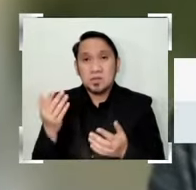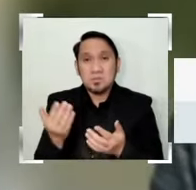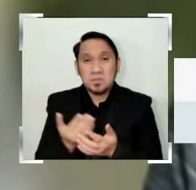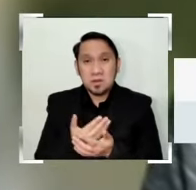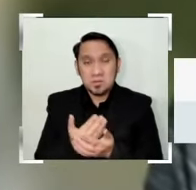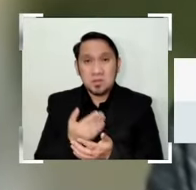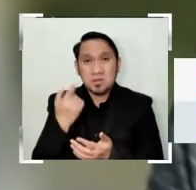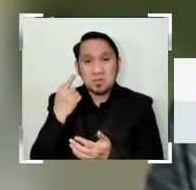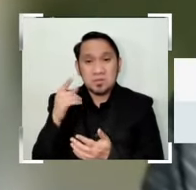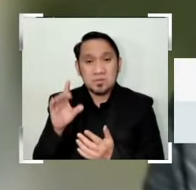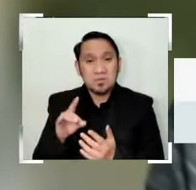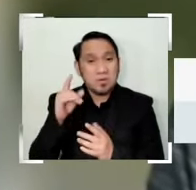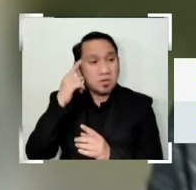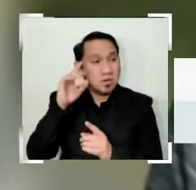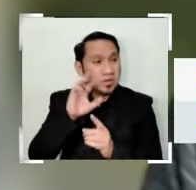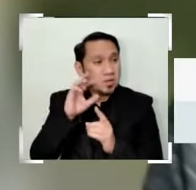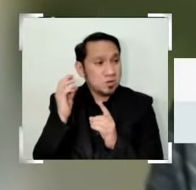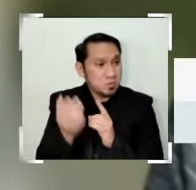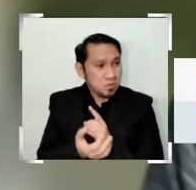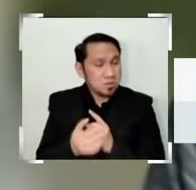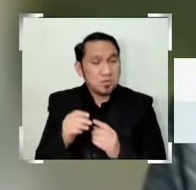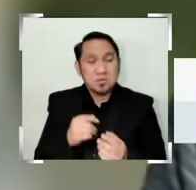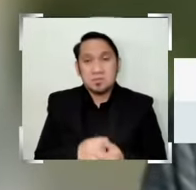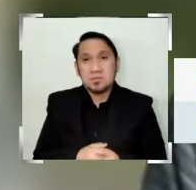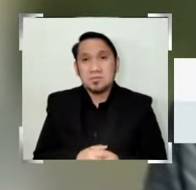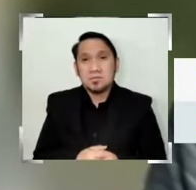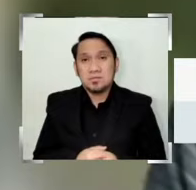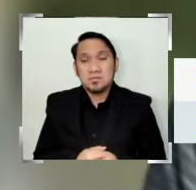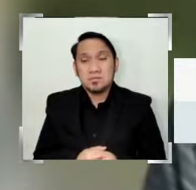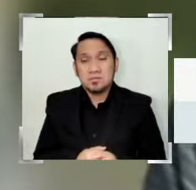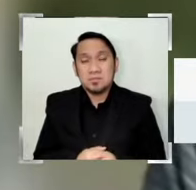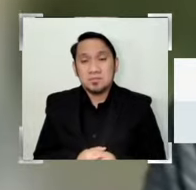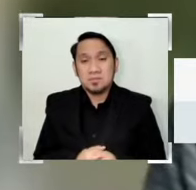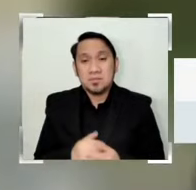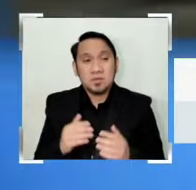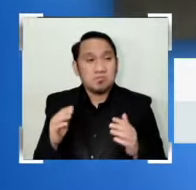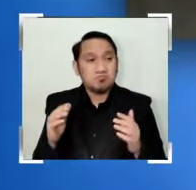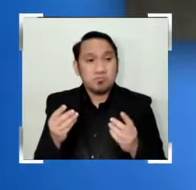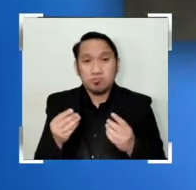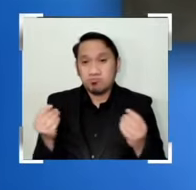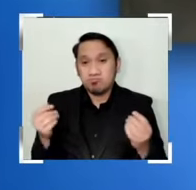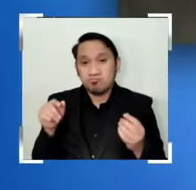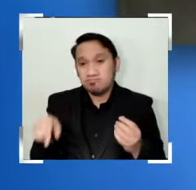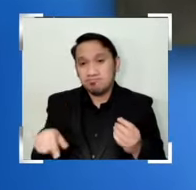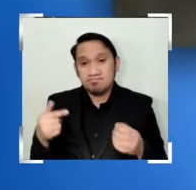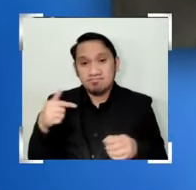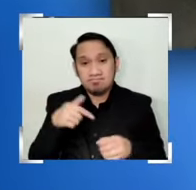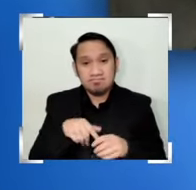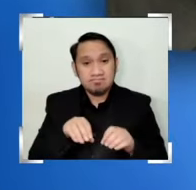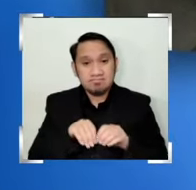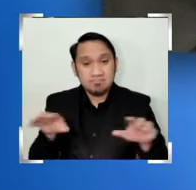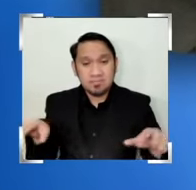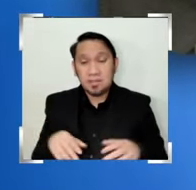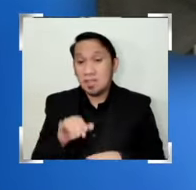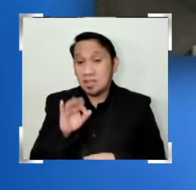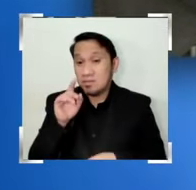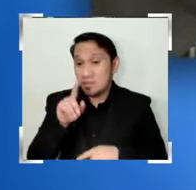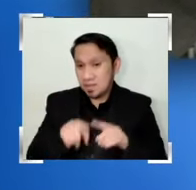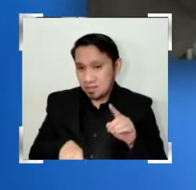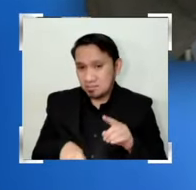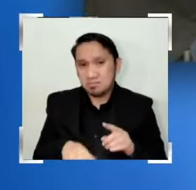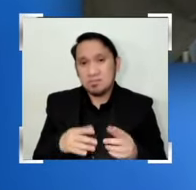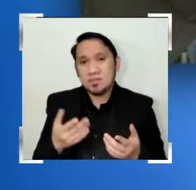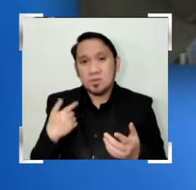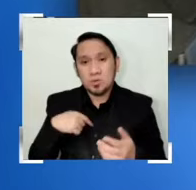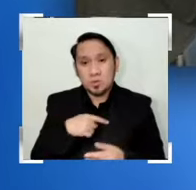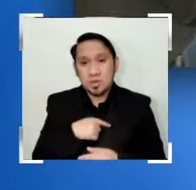environment while addressing a problem such as an oil spill. If hindi naman pwede, susunod naman po